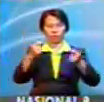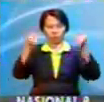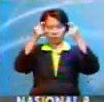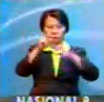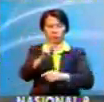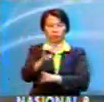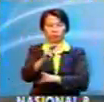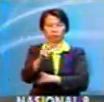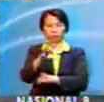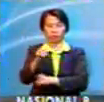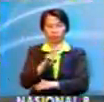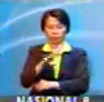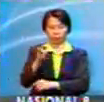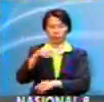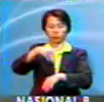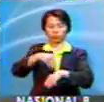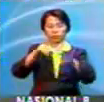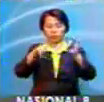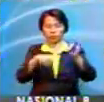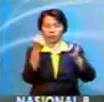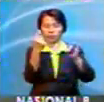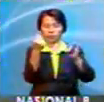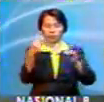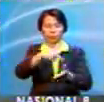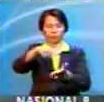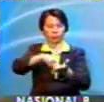Convocation ke-27 UUM 8 November ini.